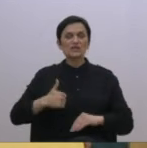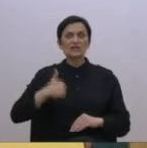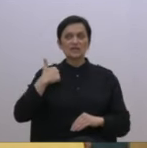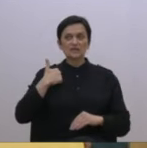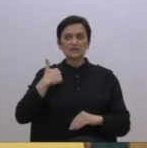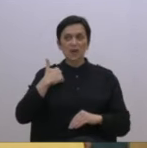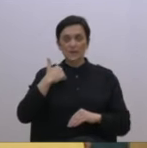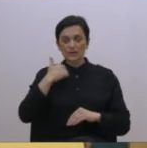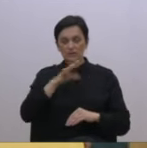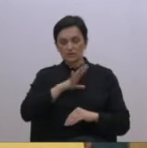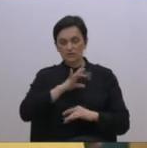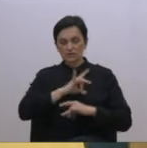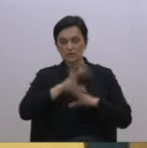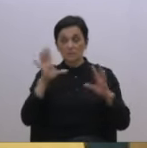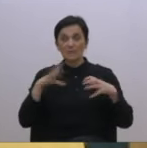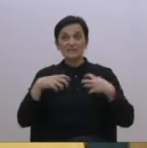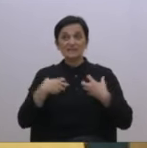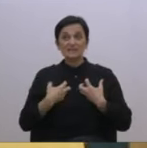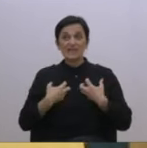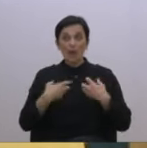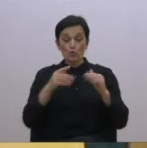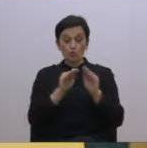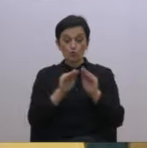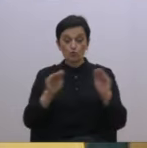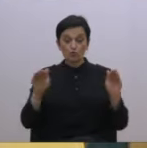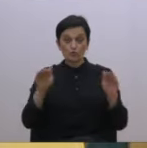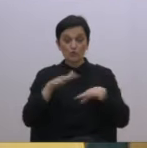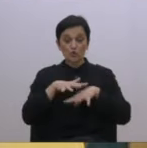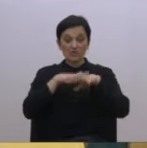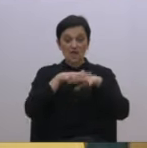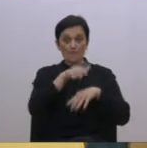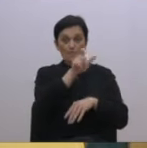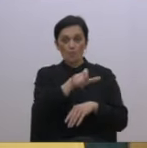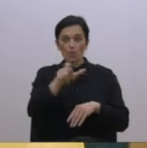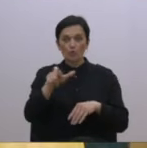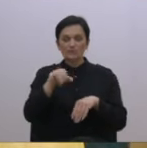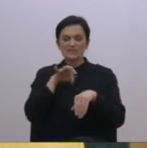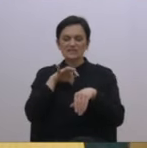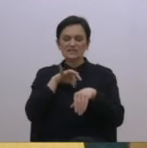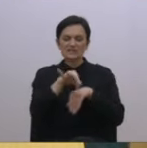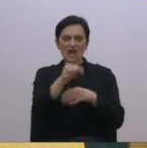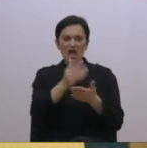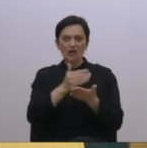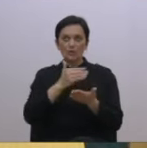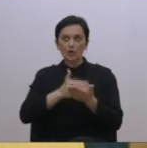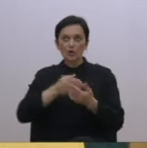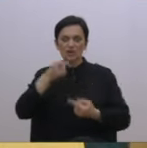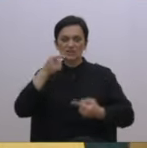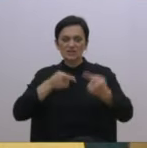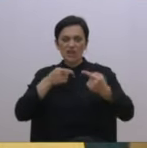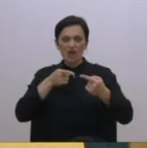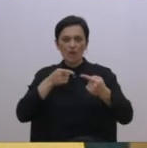ზეიმი. სამწუხაროდ ამ მშვიდობიან დემონსტრანტებს ძალადობრივმა რეჟიმმა დაუპირისპირა